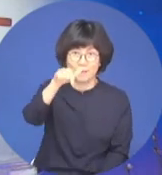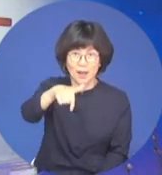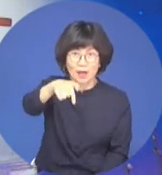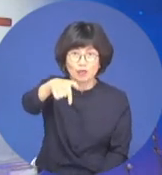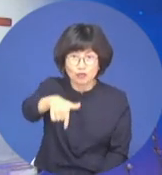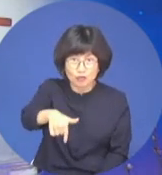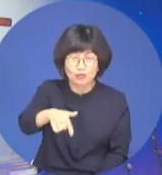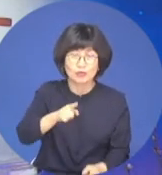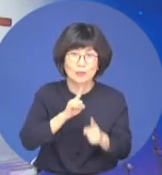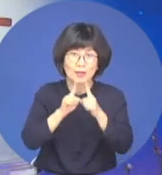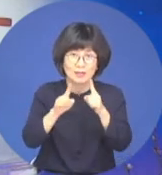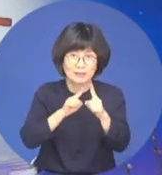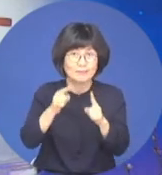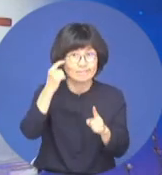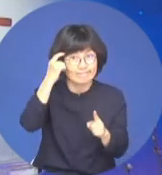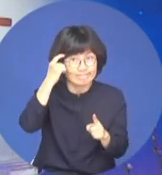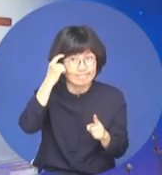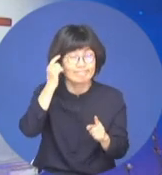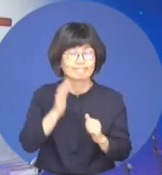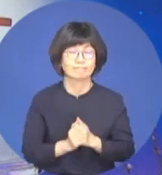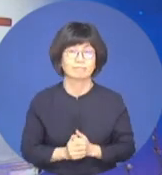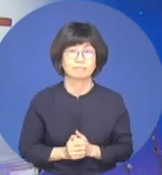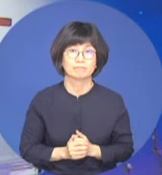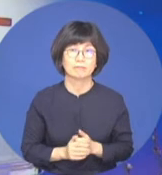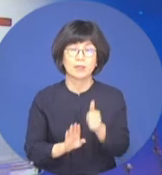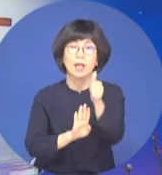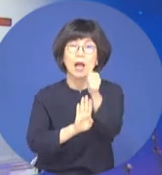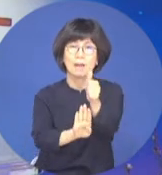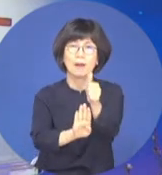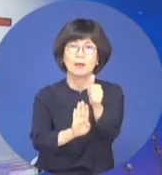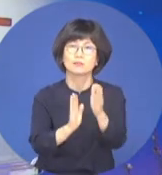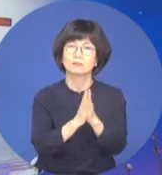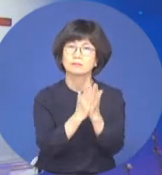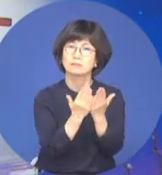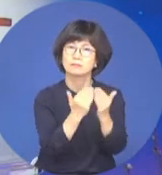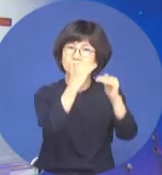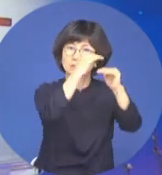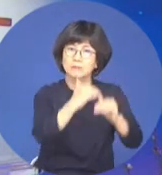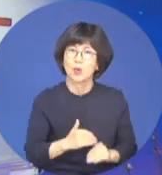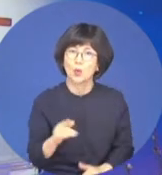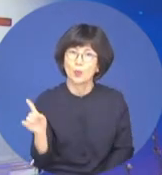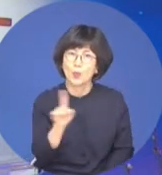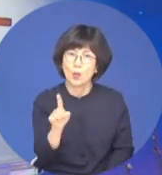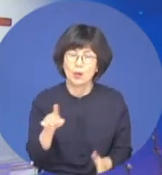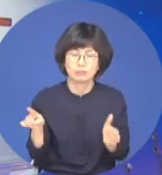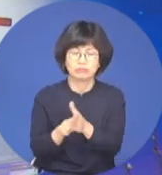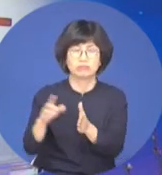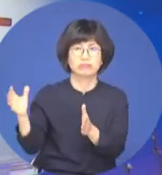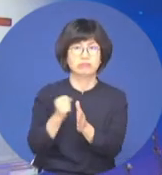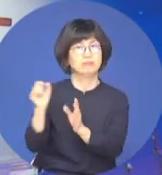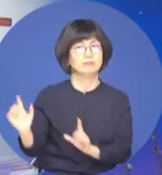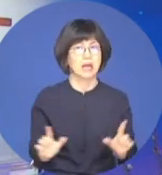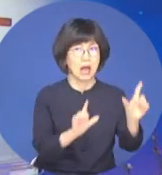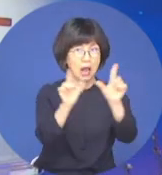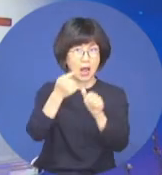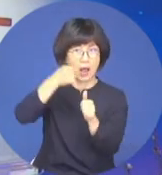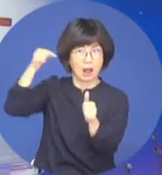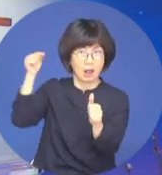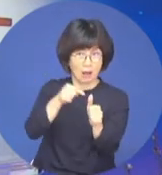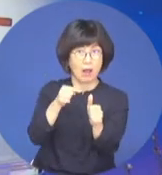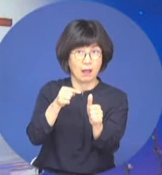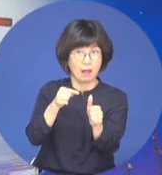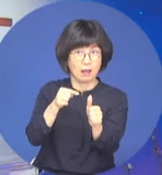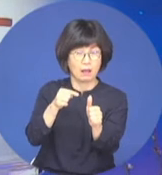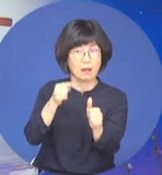말씀 묵상하게 됐는데 하박국의 메시지는 믿음으로 살라는 말입니다. 성도는